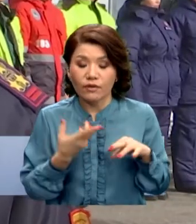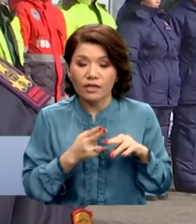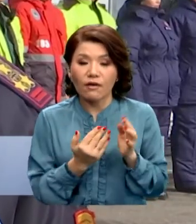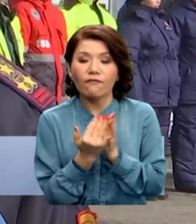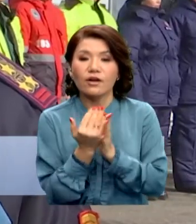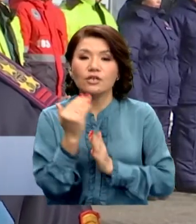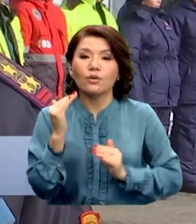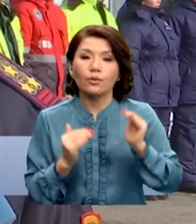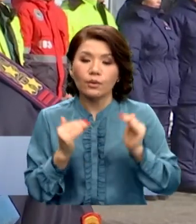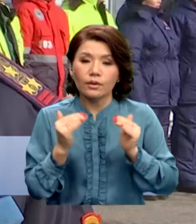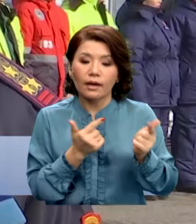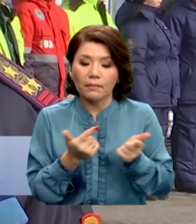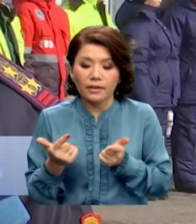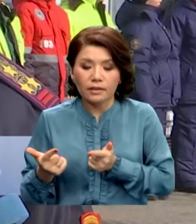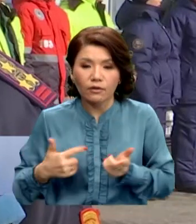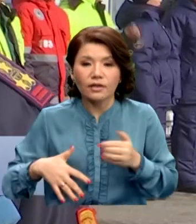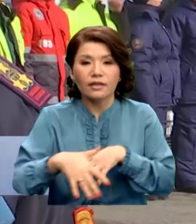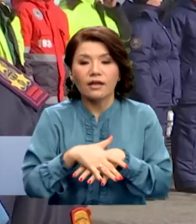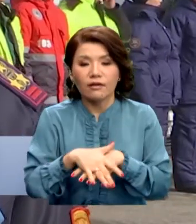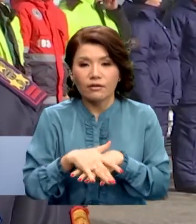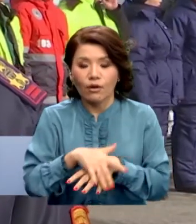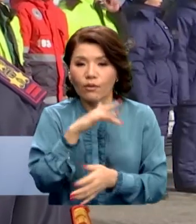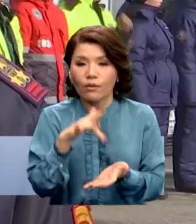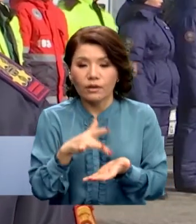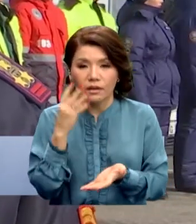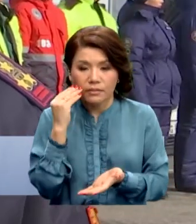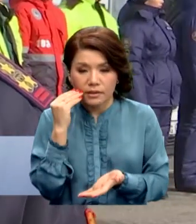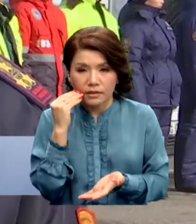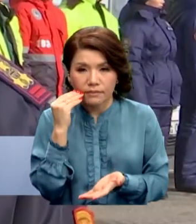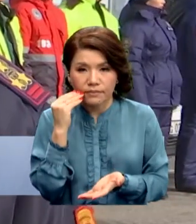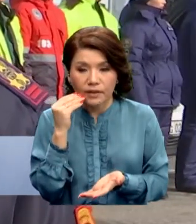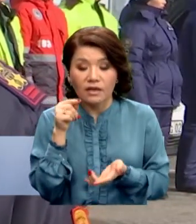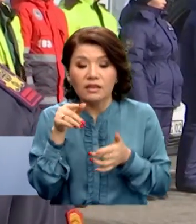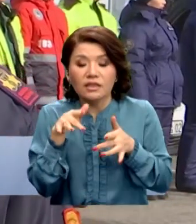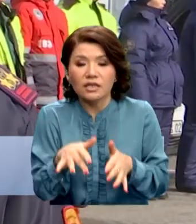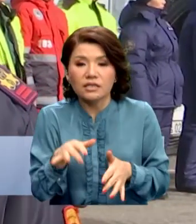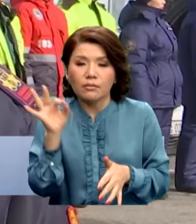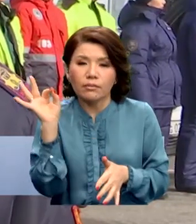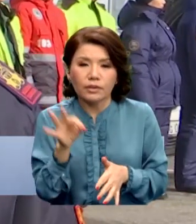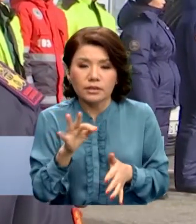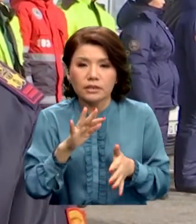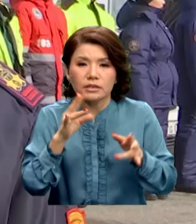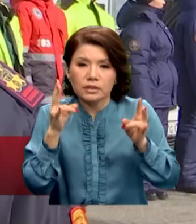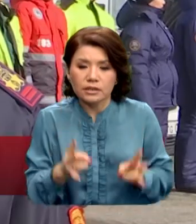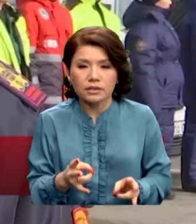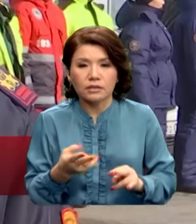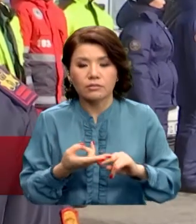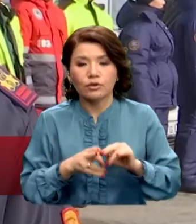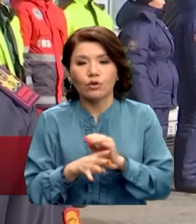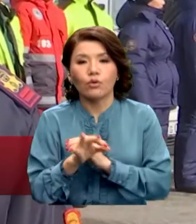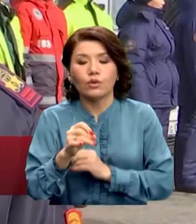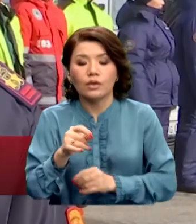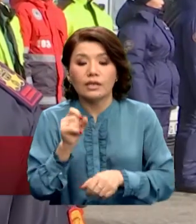повышение уровня подготовленности населения города Алматы к действиям в экстремальных ситуациях. Для того, чтобы